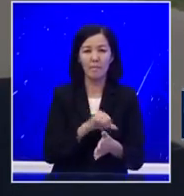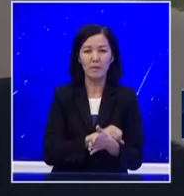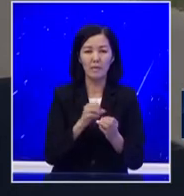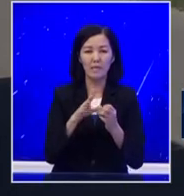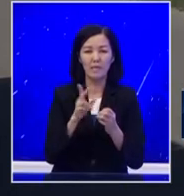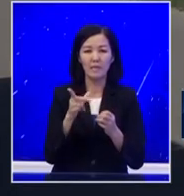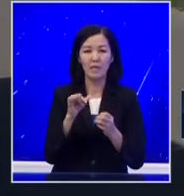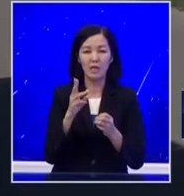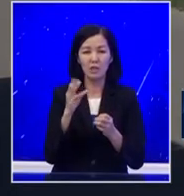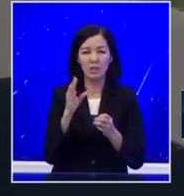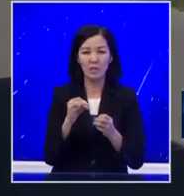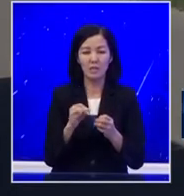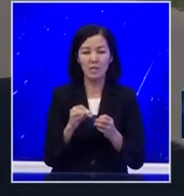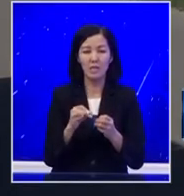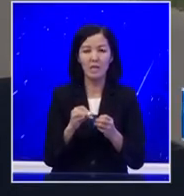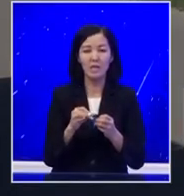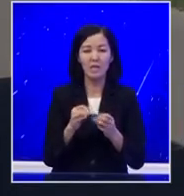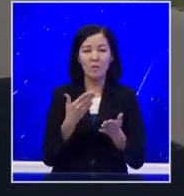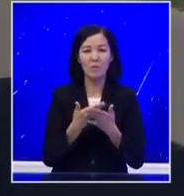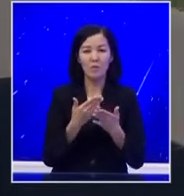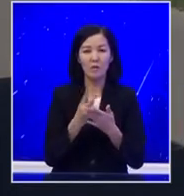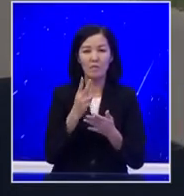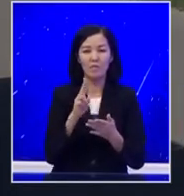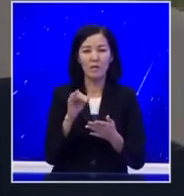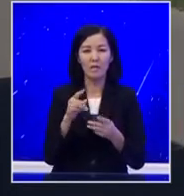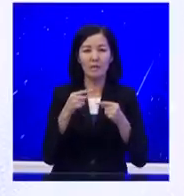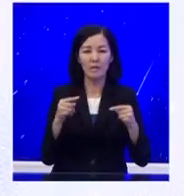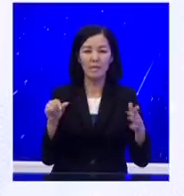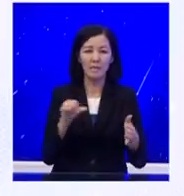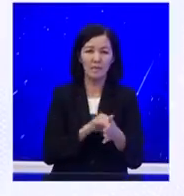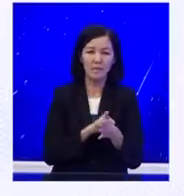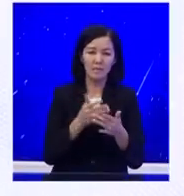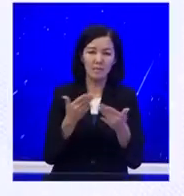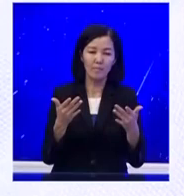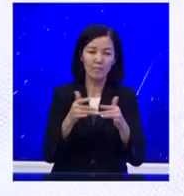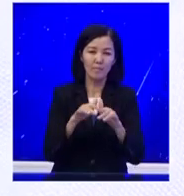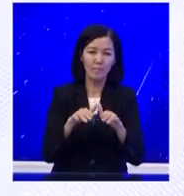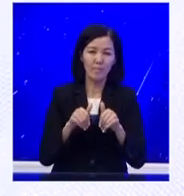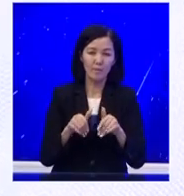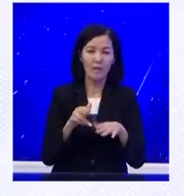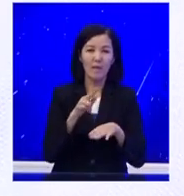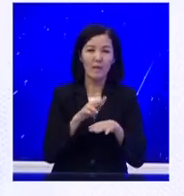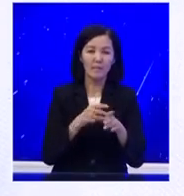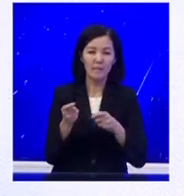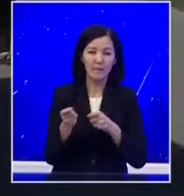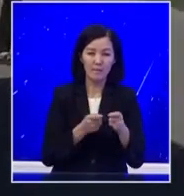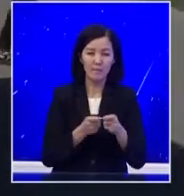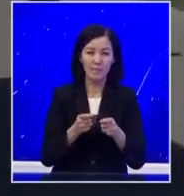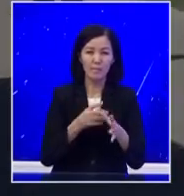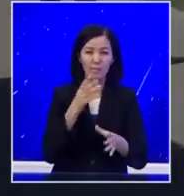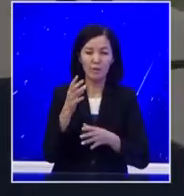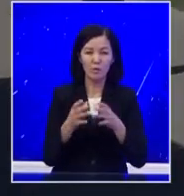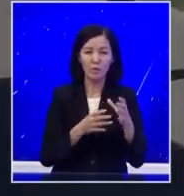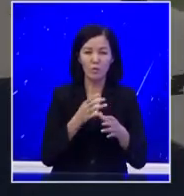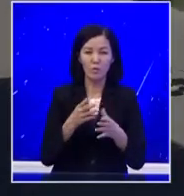килограмм гашиша гашиша и около двух килограмм различных наркотических средств совместно с сотрудниками акимата международному